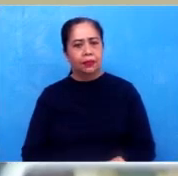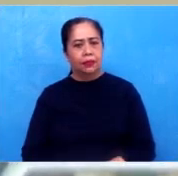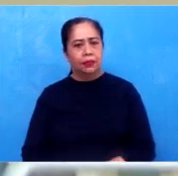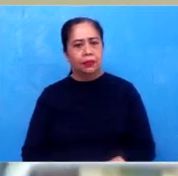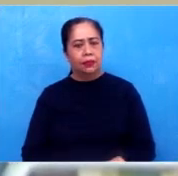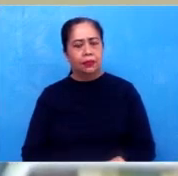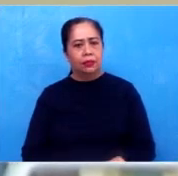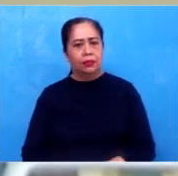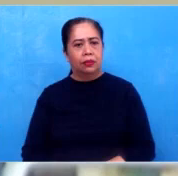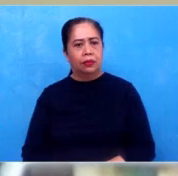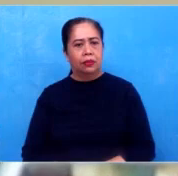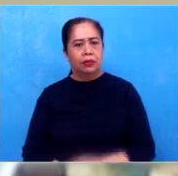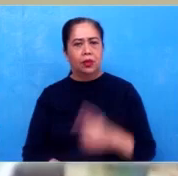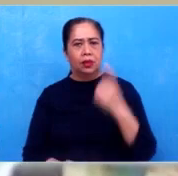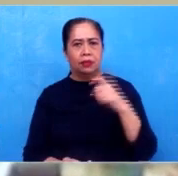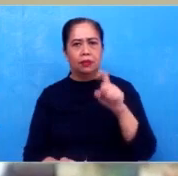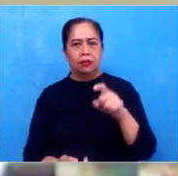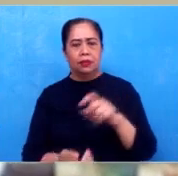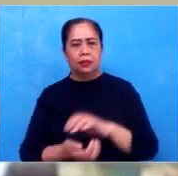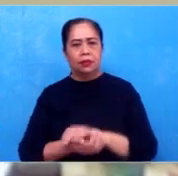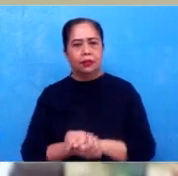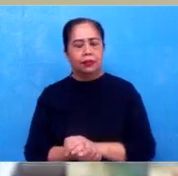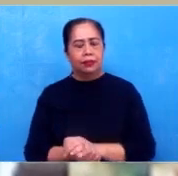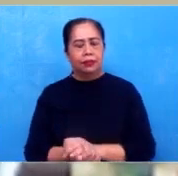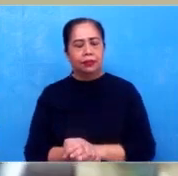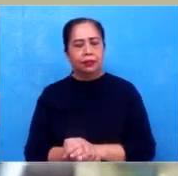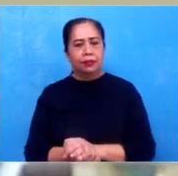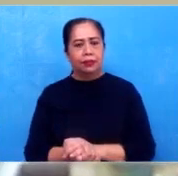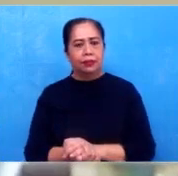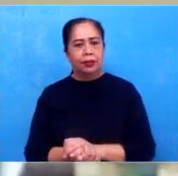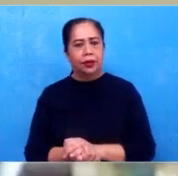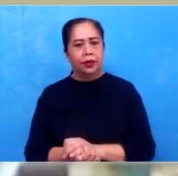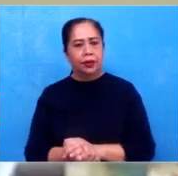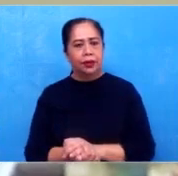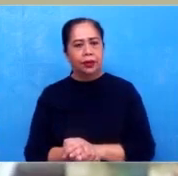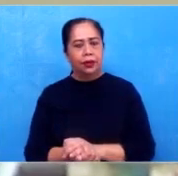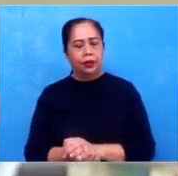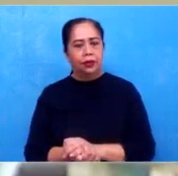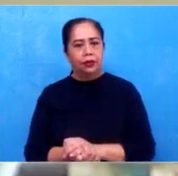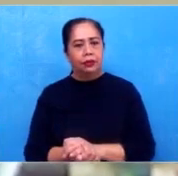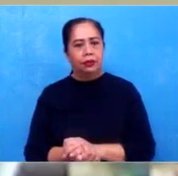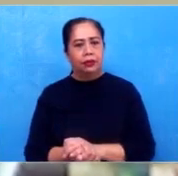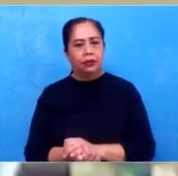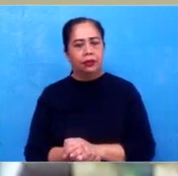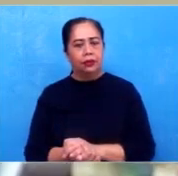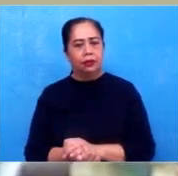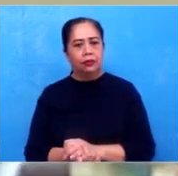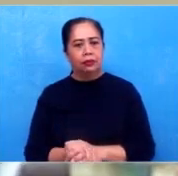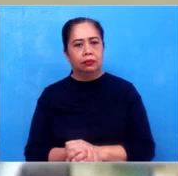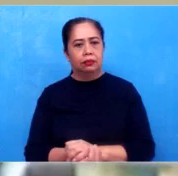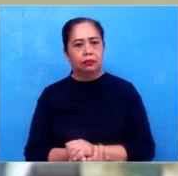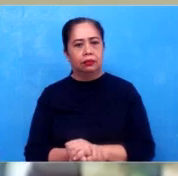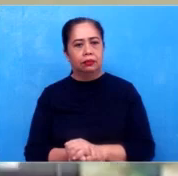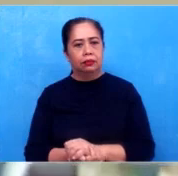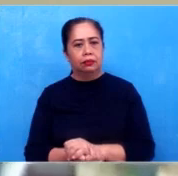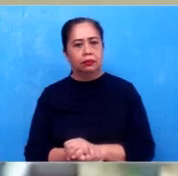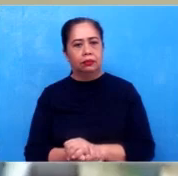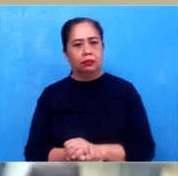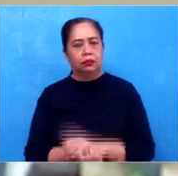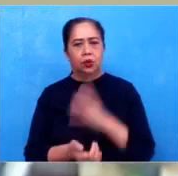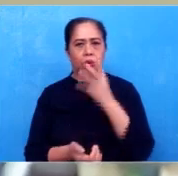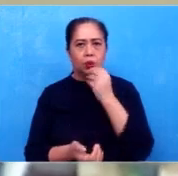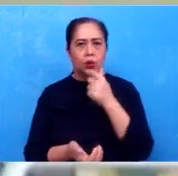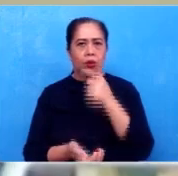ng mga leaders dito po sa buong lalawigan ng Sultan Kudarat at sa buong Pilipinas, sana naman tutukan po